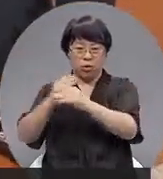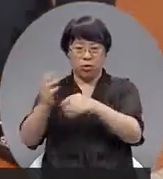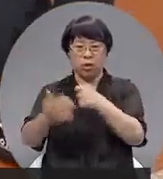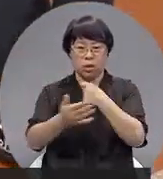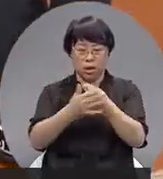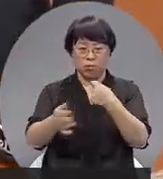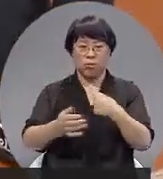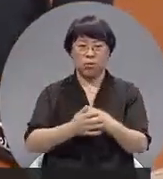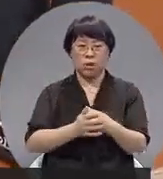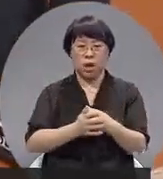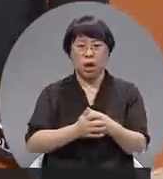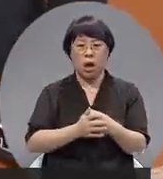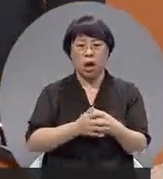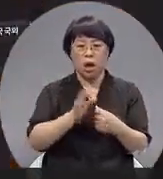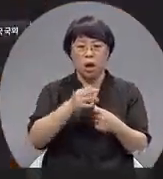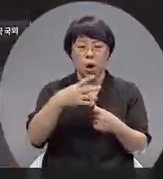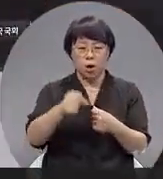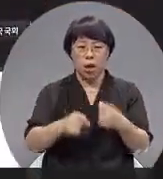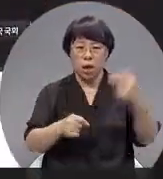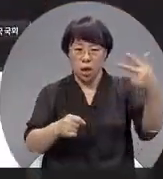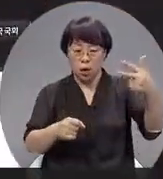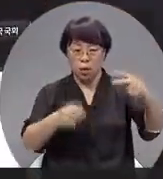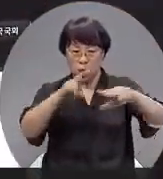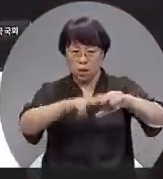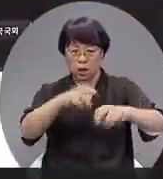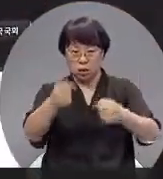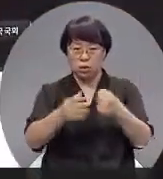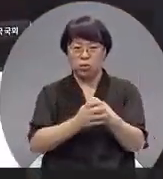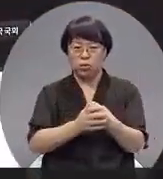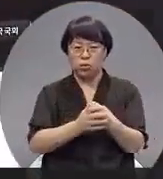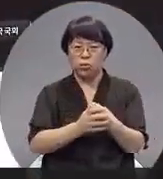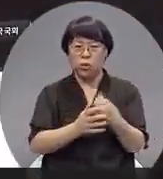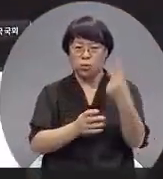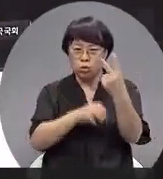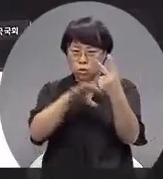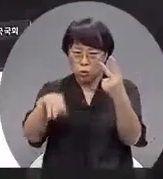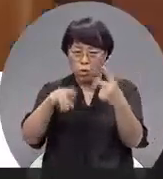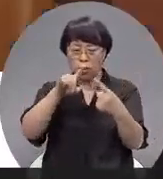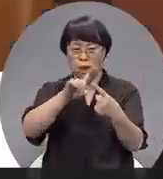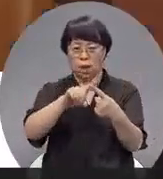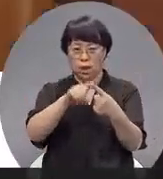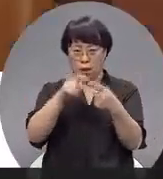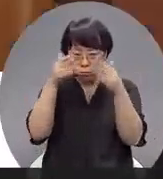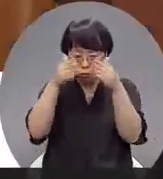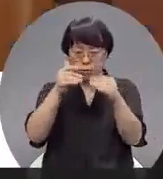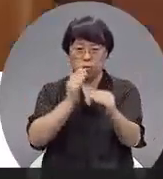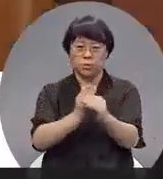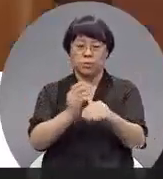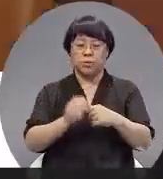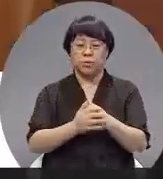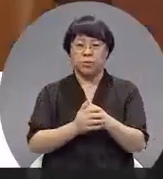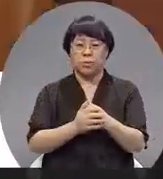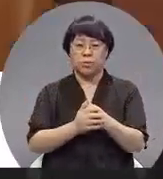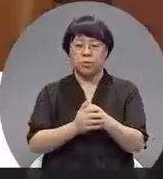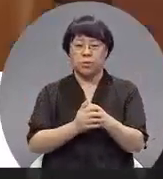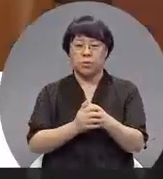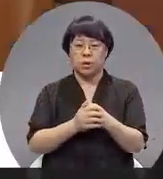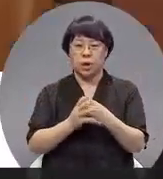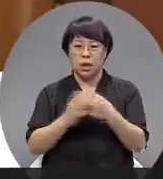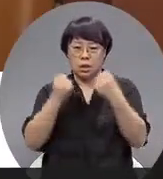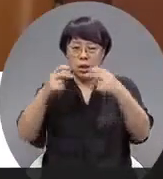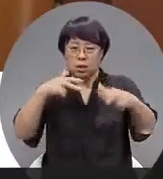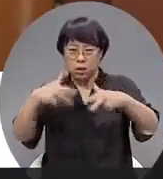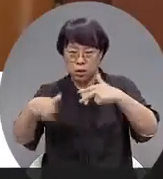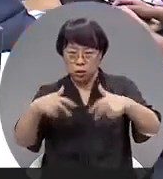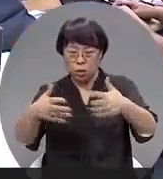쓰인 7개 상임위원장 가운데 기재위 또 낸 행한 위원장 자리를 노리고 있습니다 여기에 3 지도부